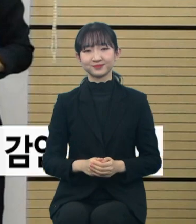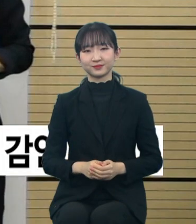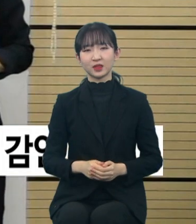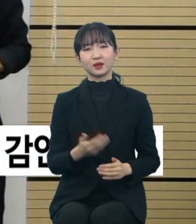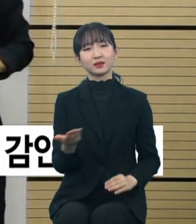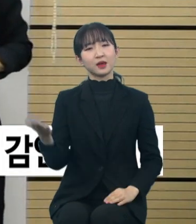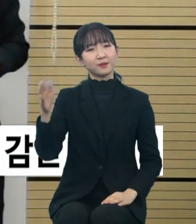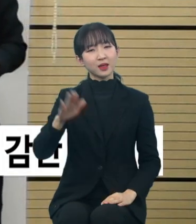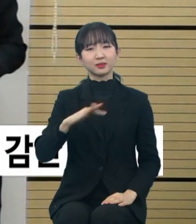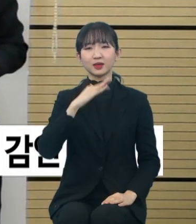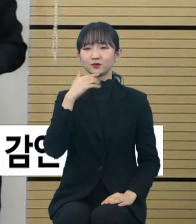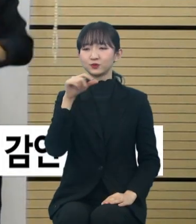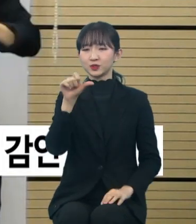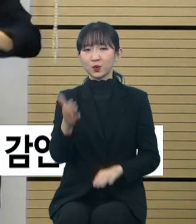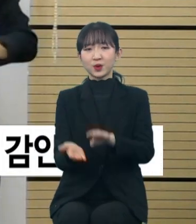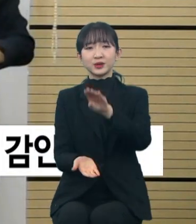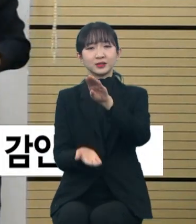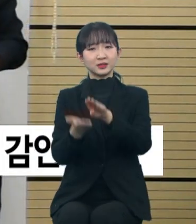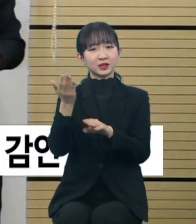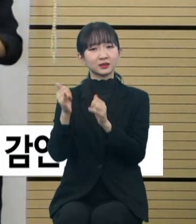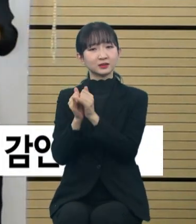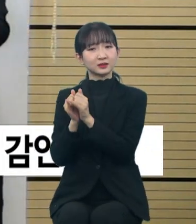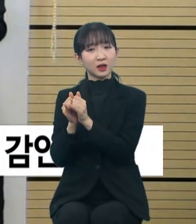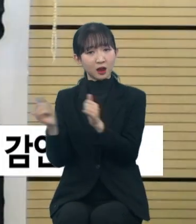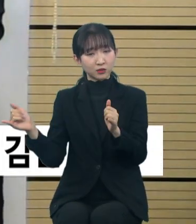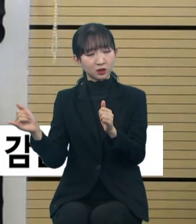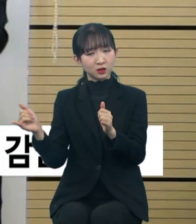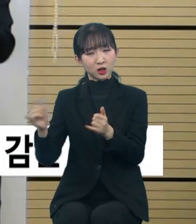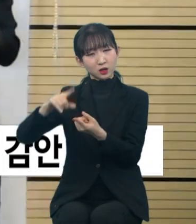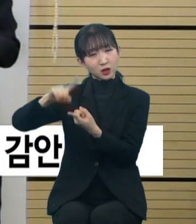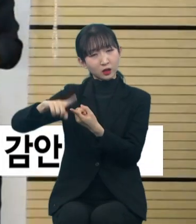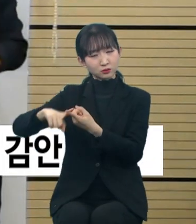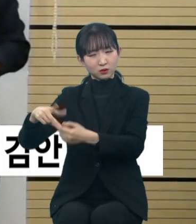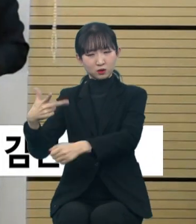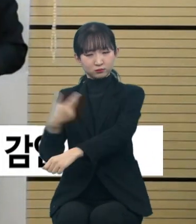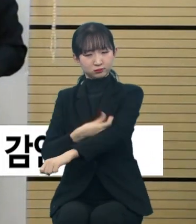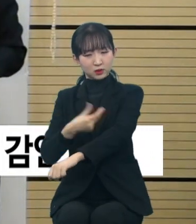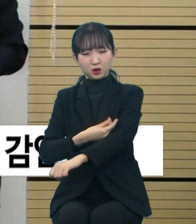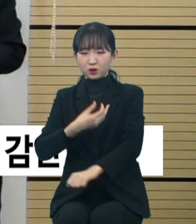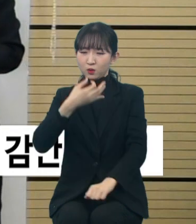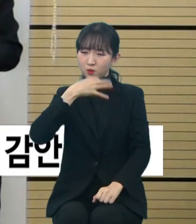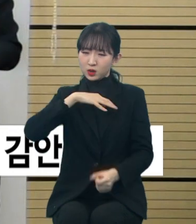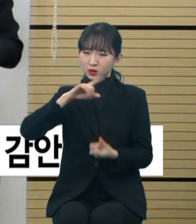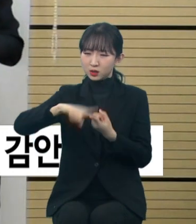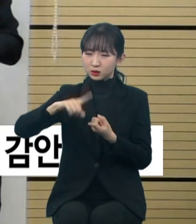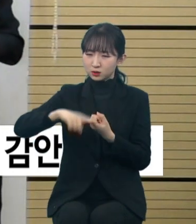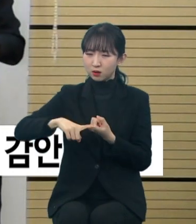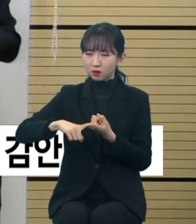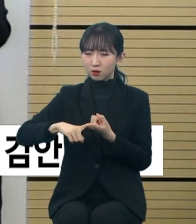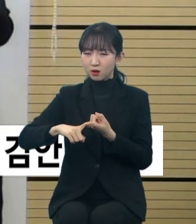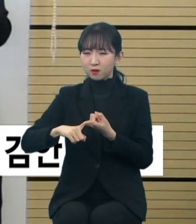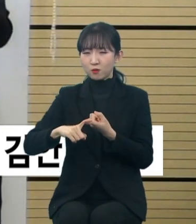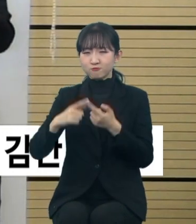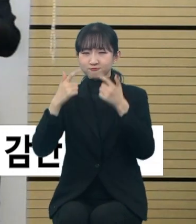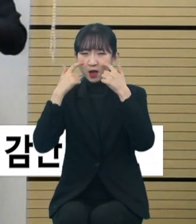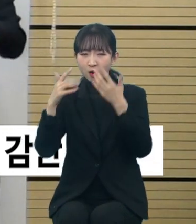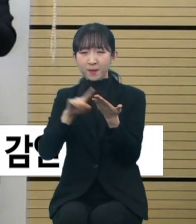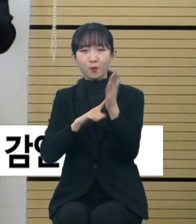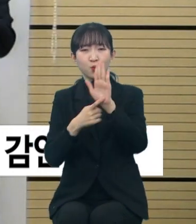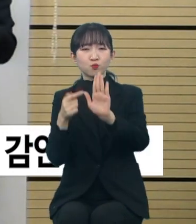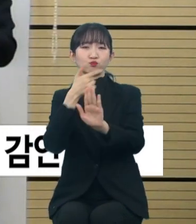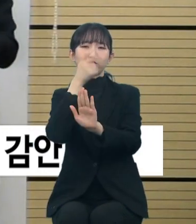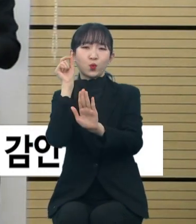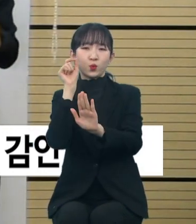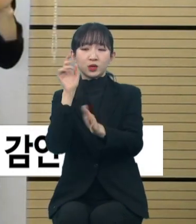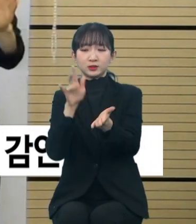다만 65세 이상 연령층에서 백신의 효능에 대한 통계적인 유의성 입증이 부족하고